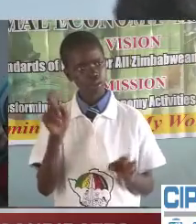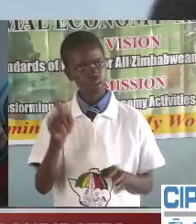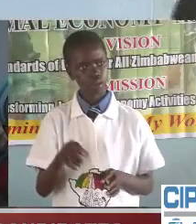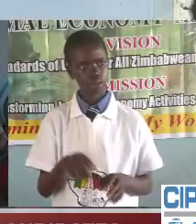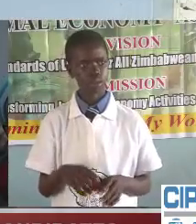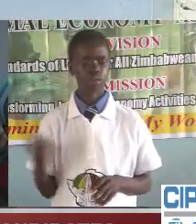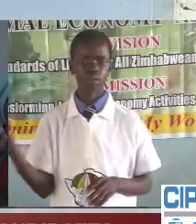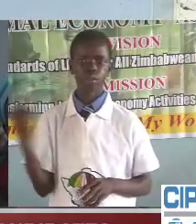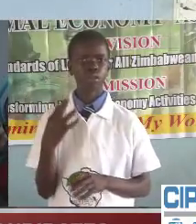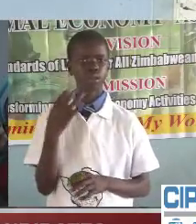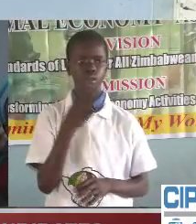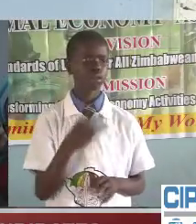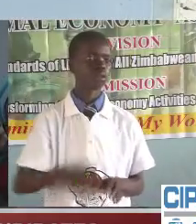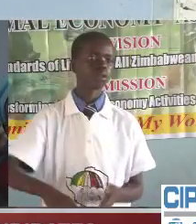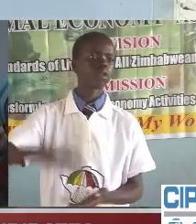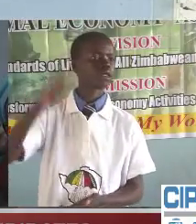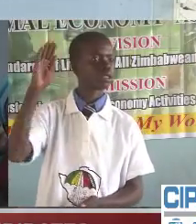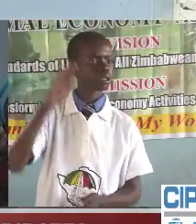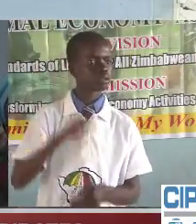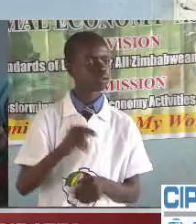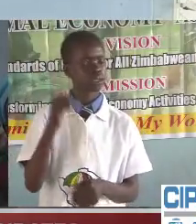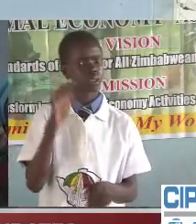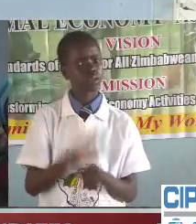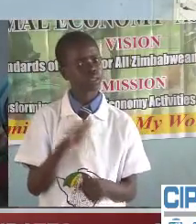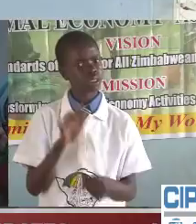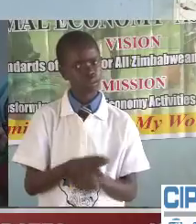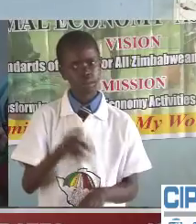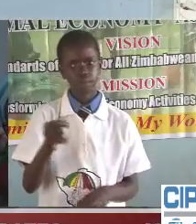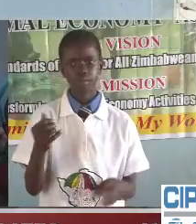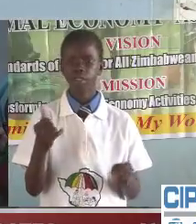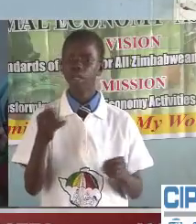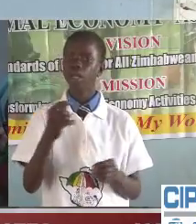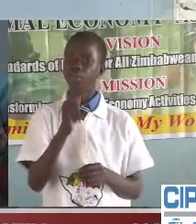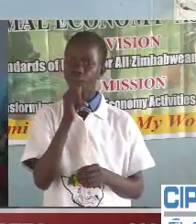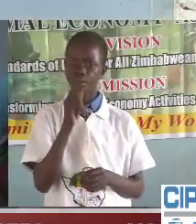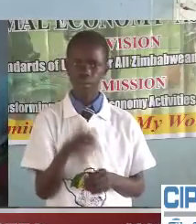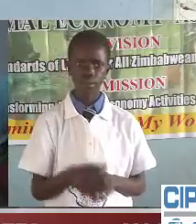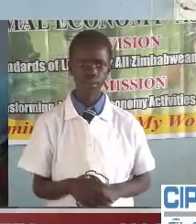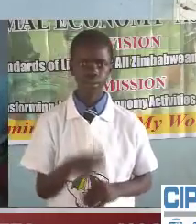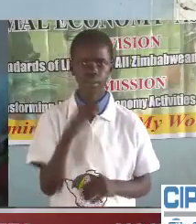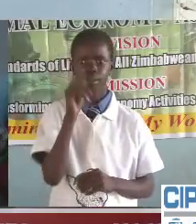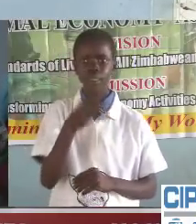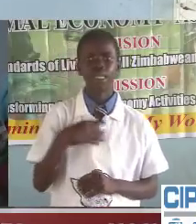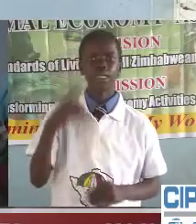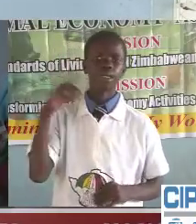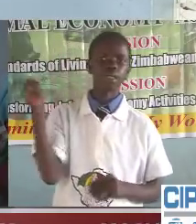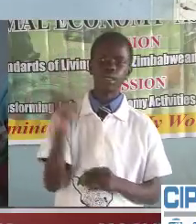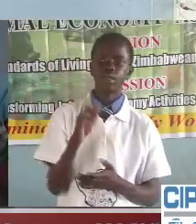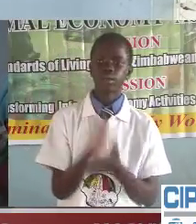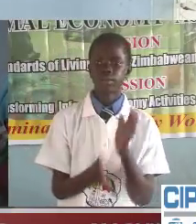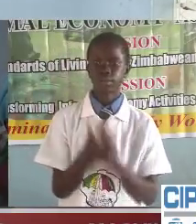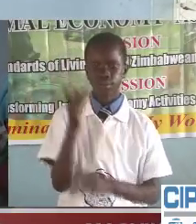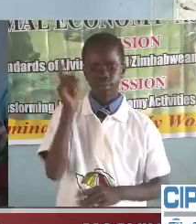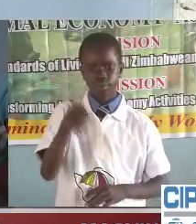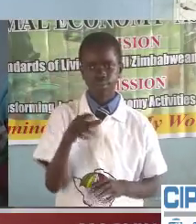inouya yakakwiririsa zvokuti isusu mavhenda hatigoni kana kutoibhadhara kana